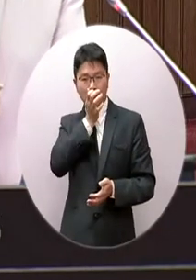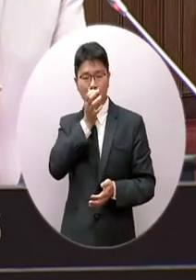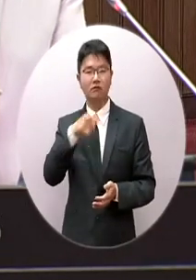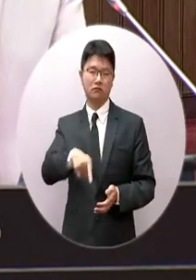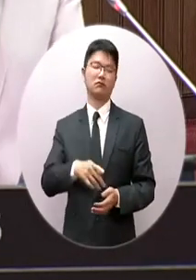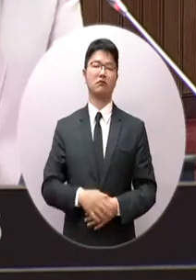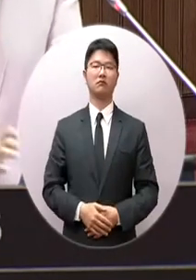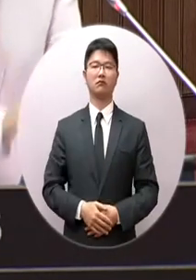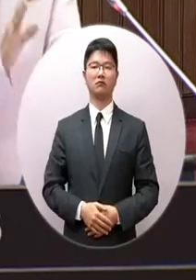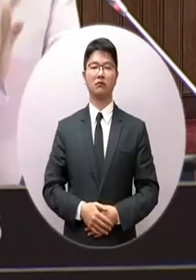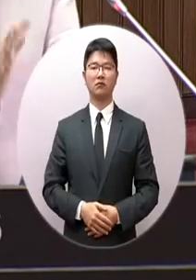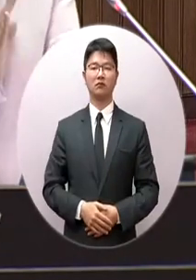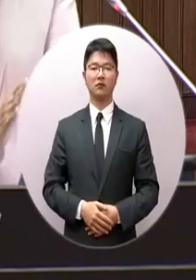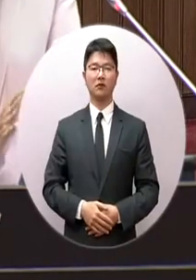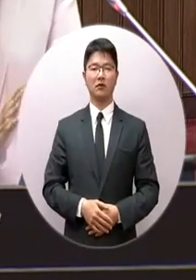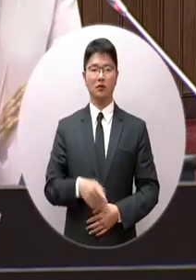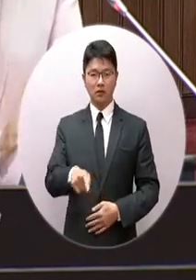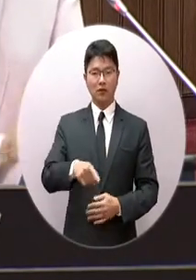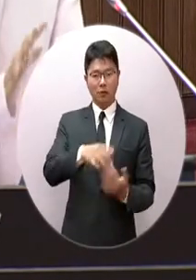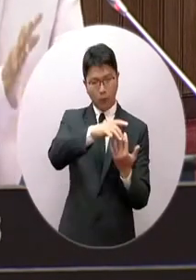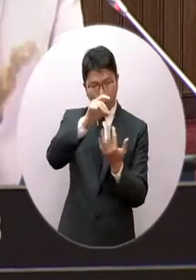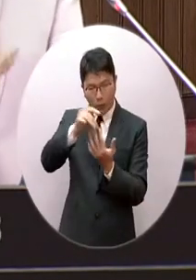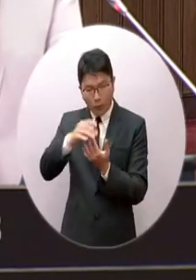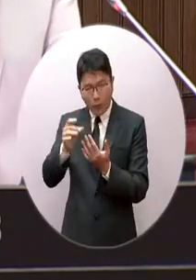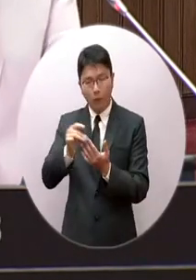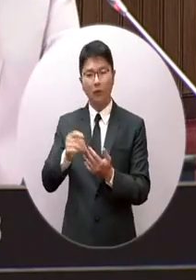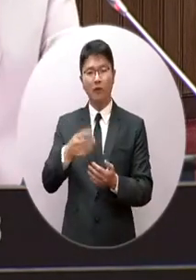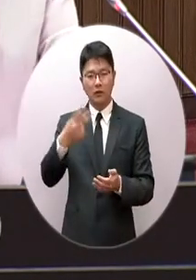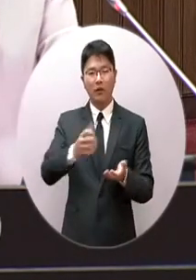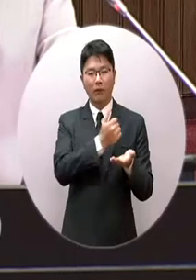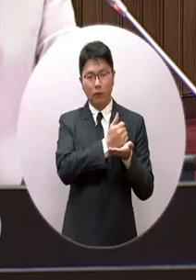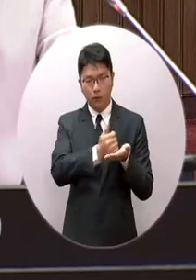来了，然后经过洗选。然后经